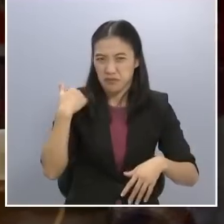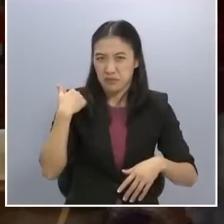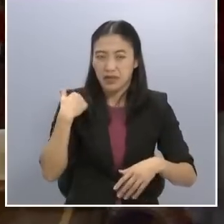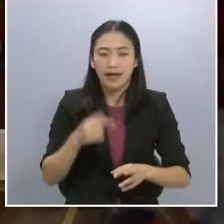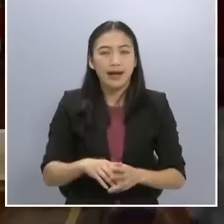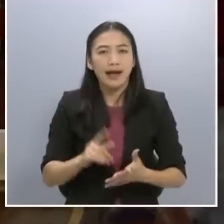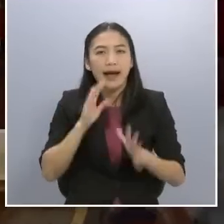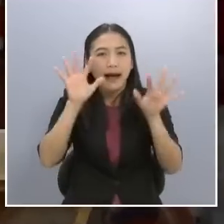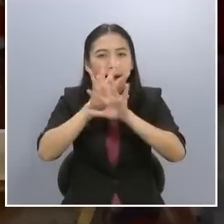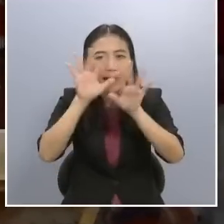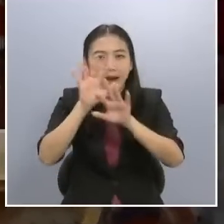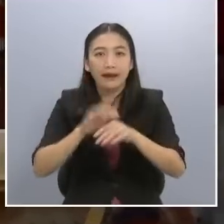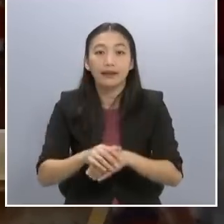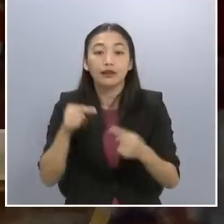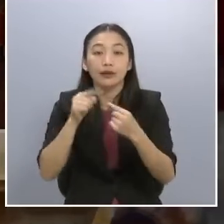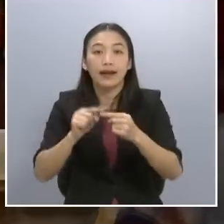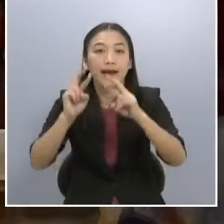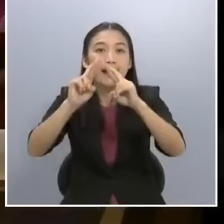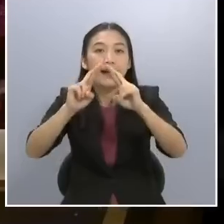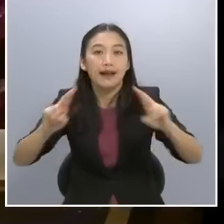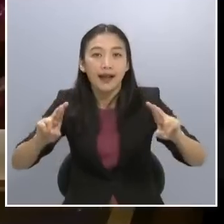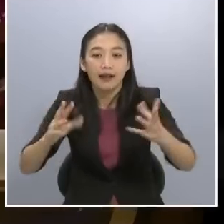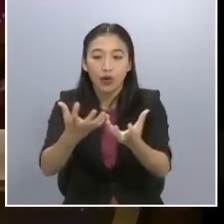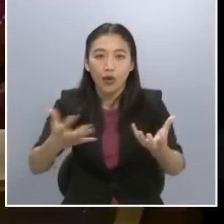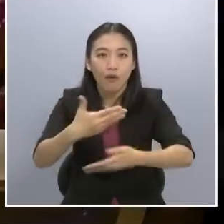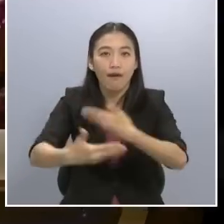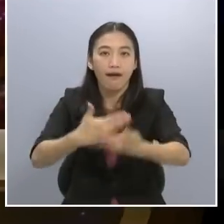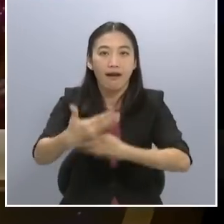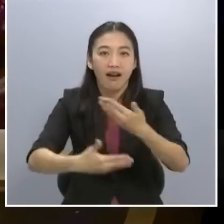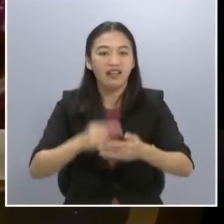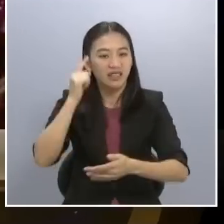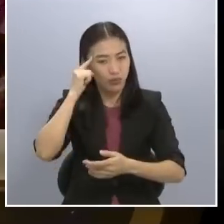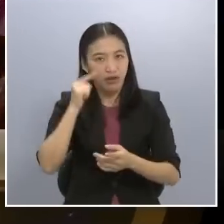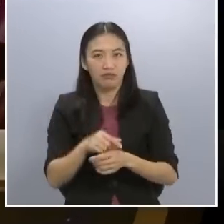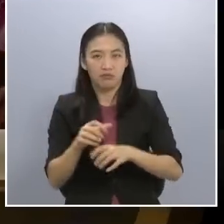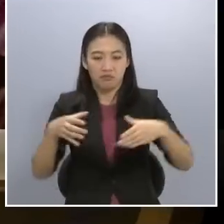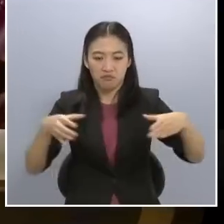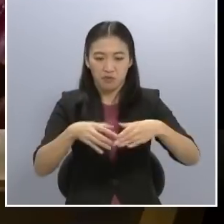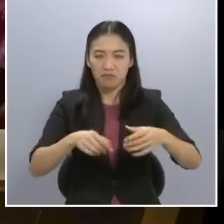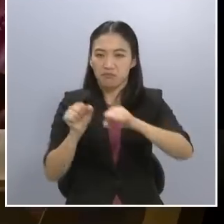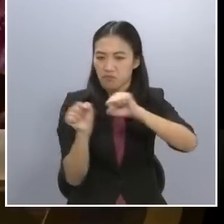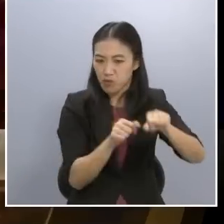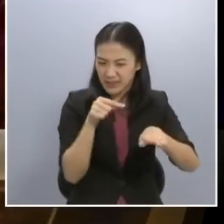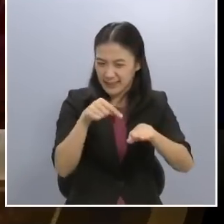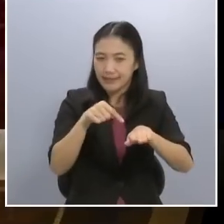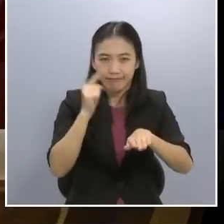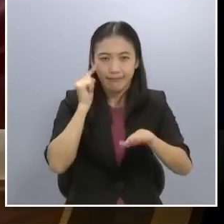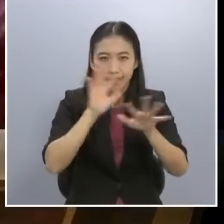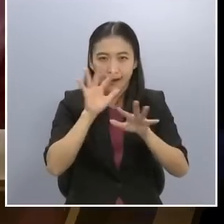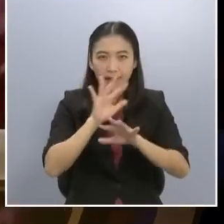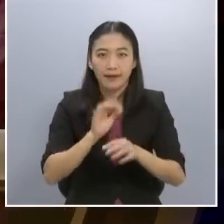ของชำบอกเครือข่ายนี้ดูเหมือนจะตะเวนมารับประทานหากินกันบริเวณนี้เอาฟังเสียงป้าชั่วนิดนึงก่อน